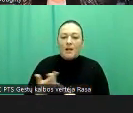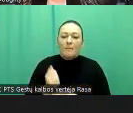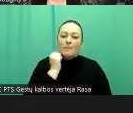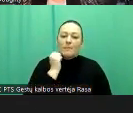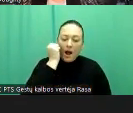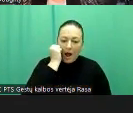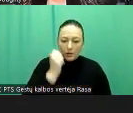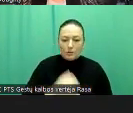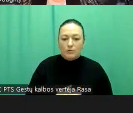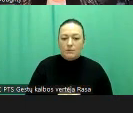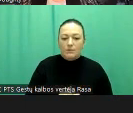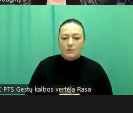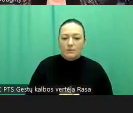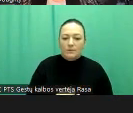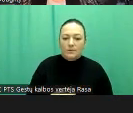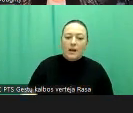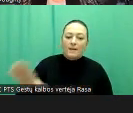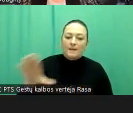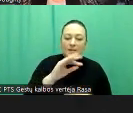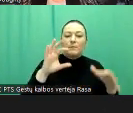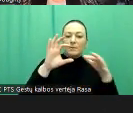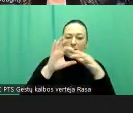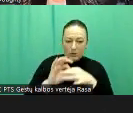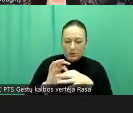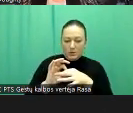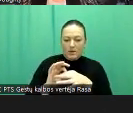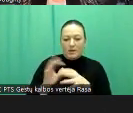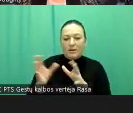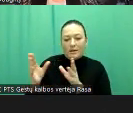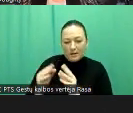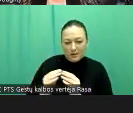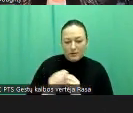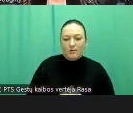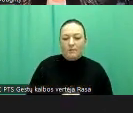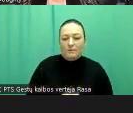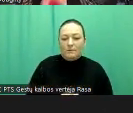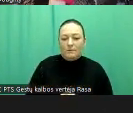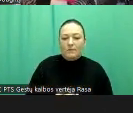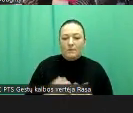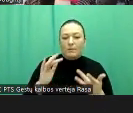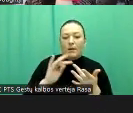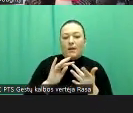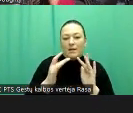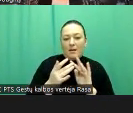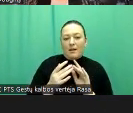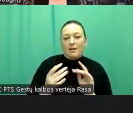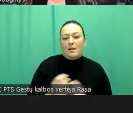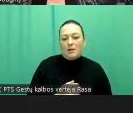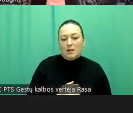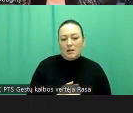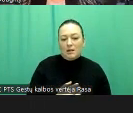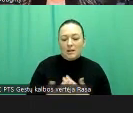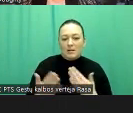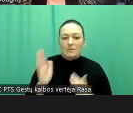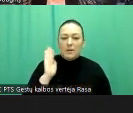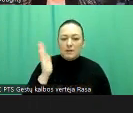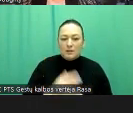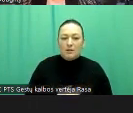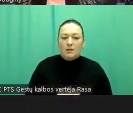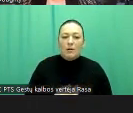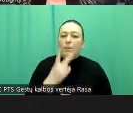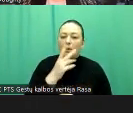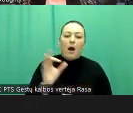Jums, kad prisijungėte prie mūsų, prie šių internetinių seminarų serijos. Pažiūrėkime,